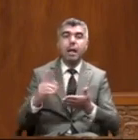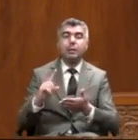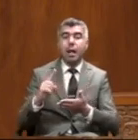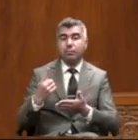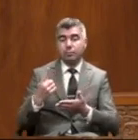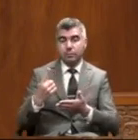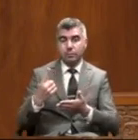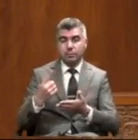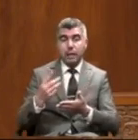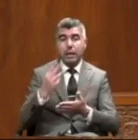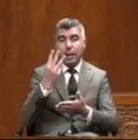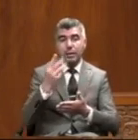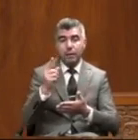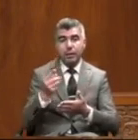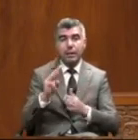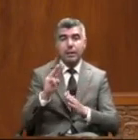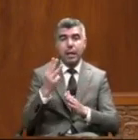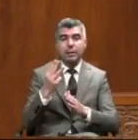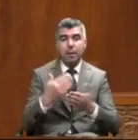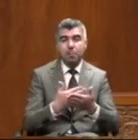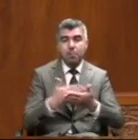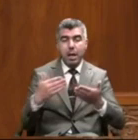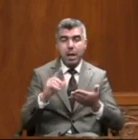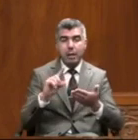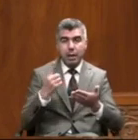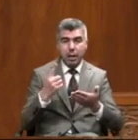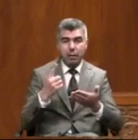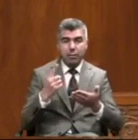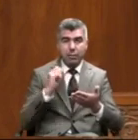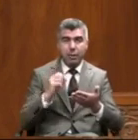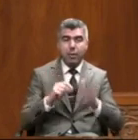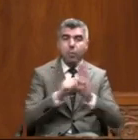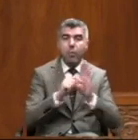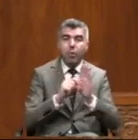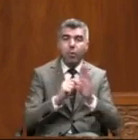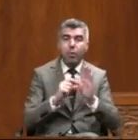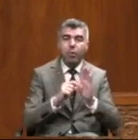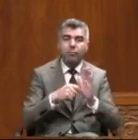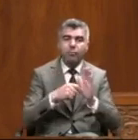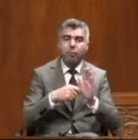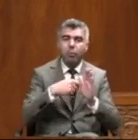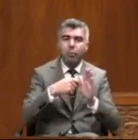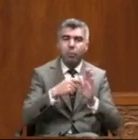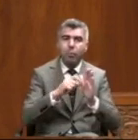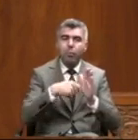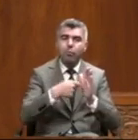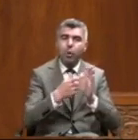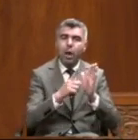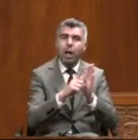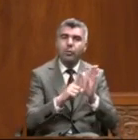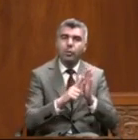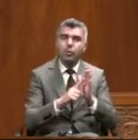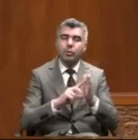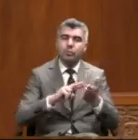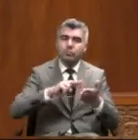ثلاثه فاصله ثلاثه مليار كانت هي الموضوع نتاع المرسوم الذي تشرفت بتقديمه